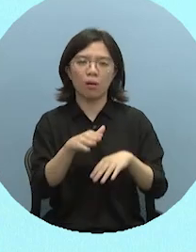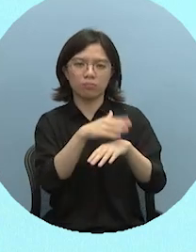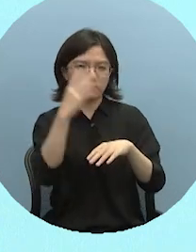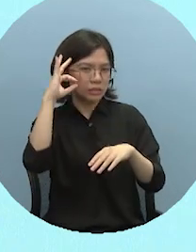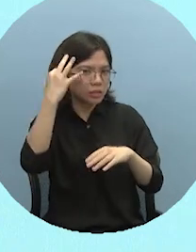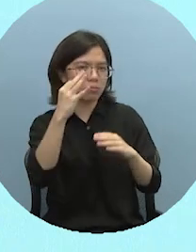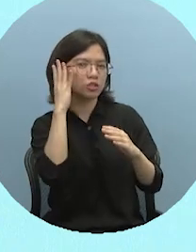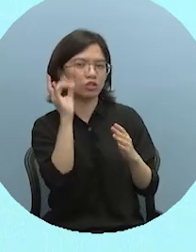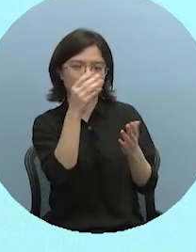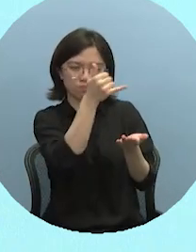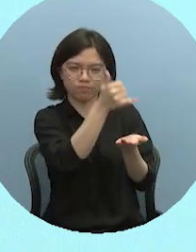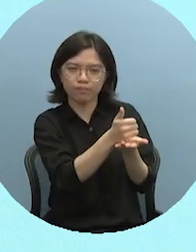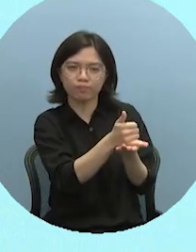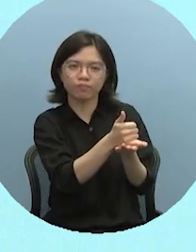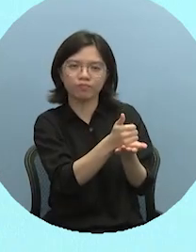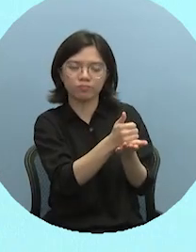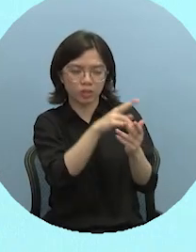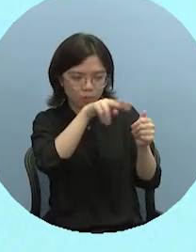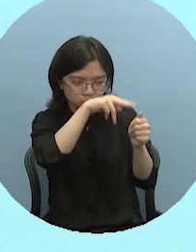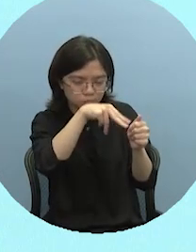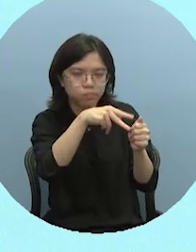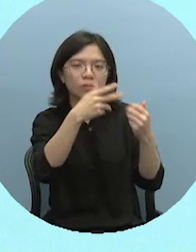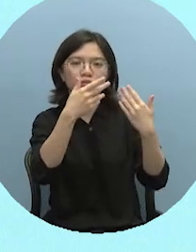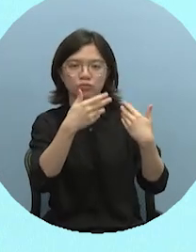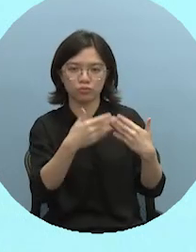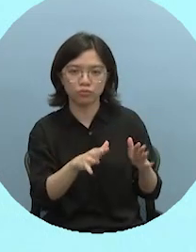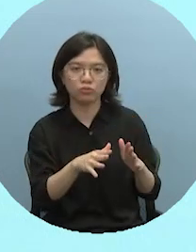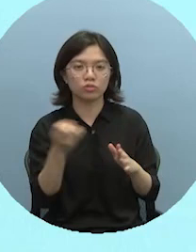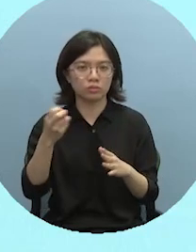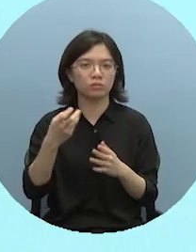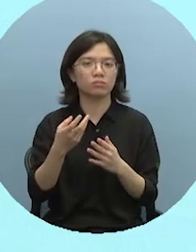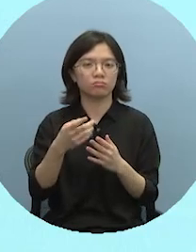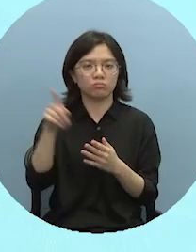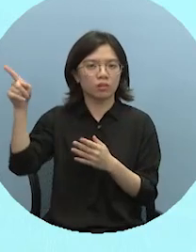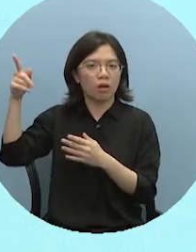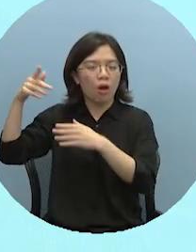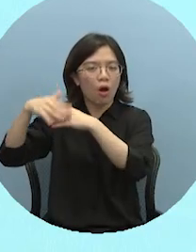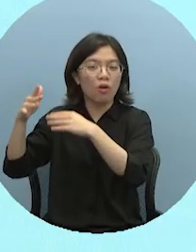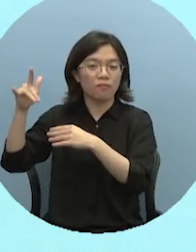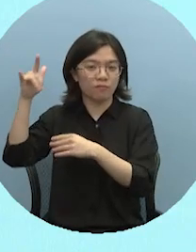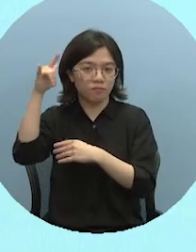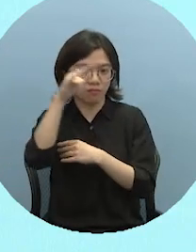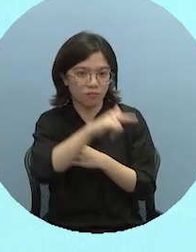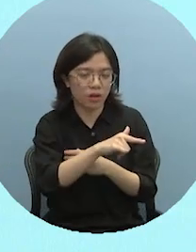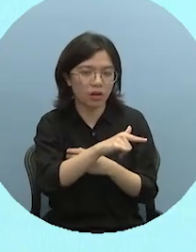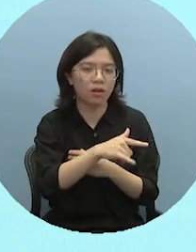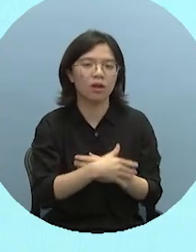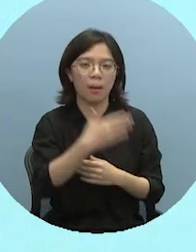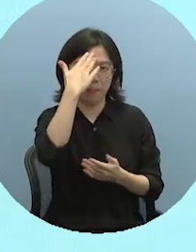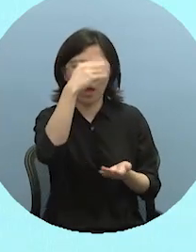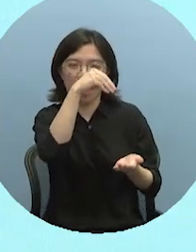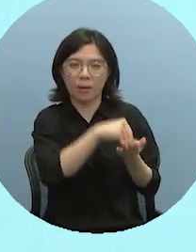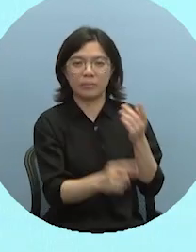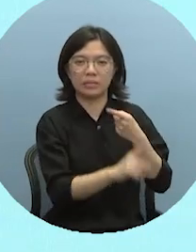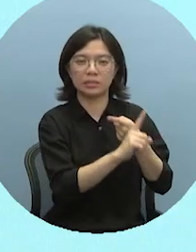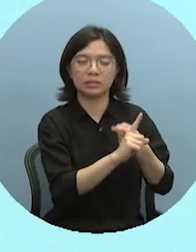測檢疫之後咧，其實呢啲嘅旅客佢個確診嘅風險已